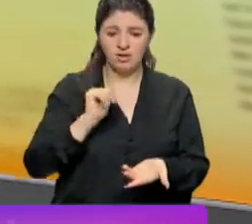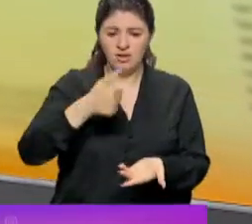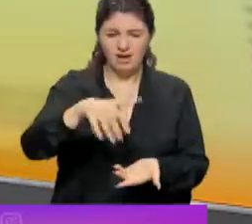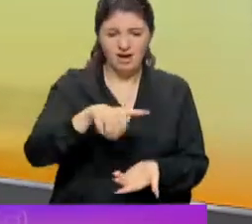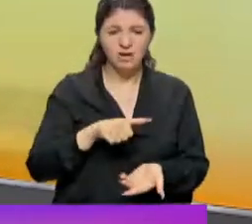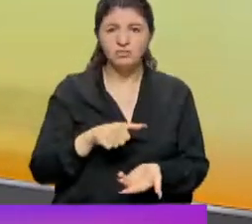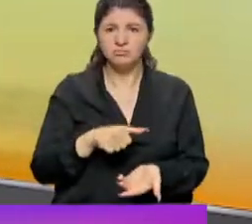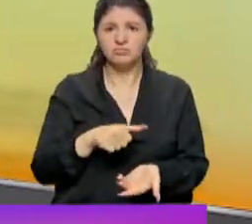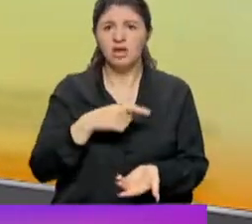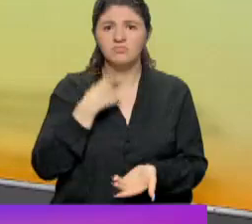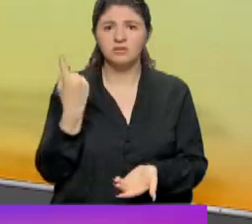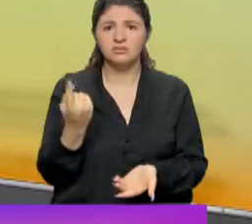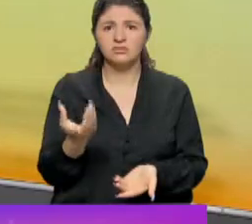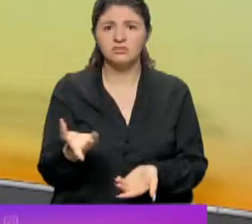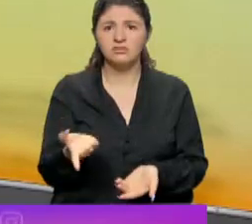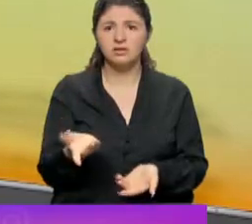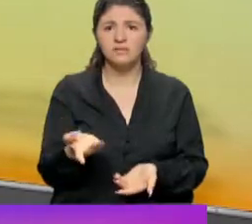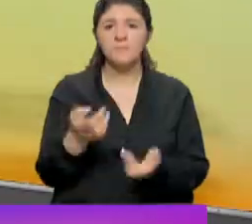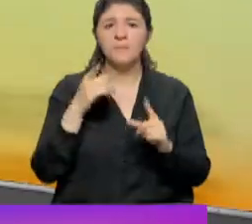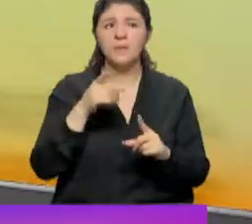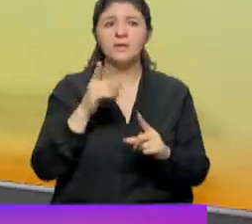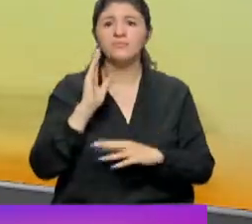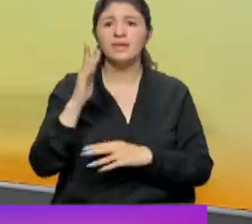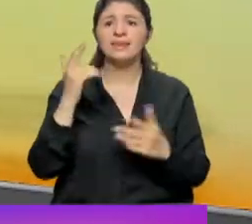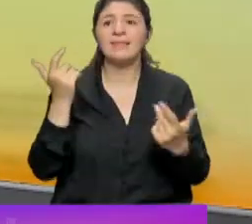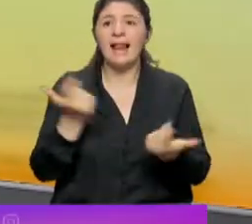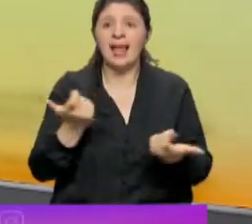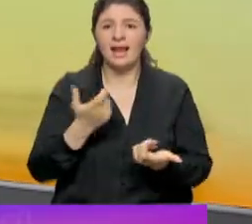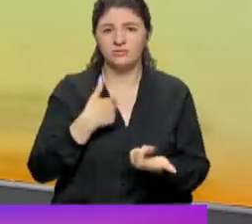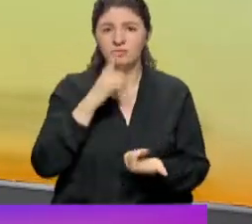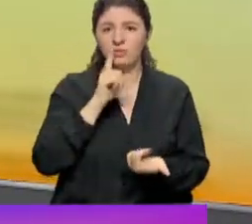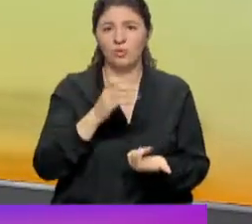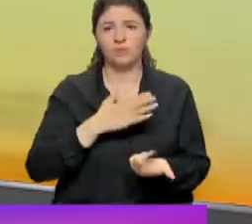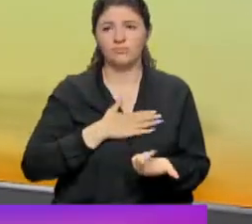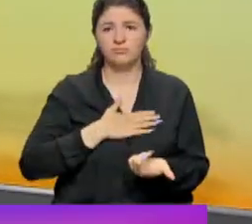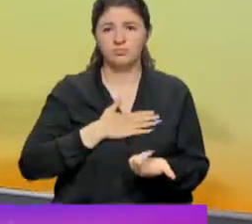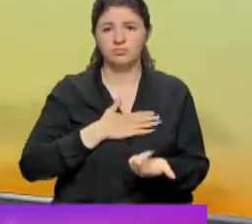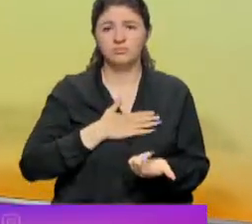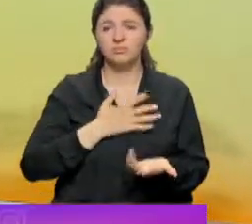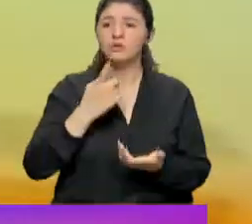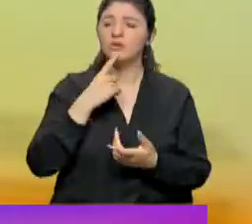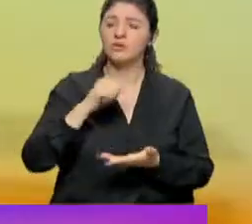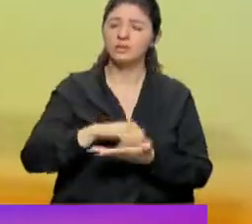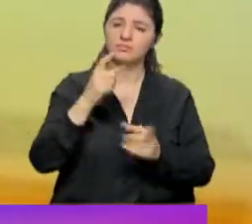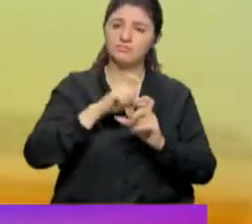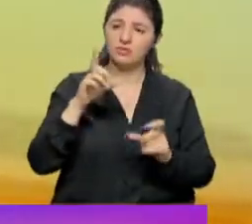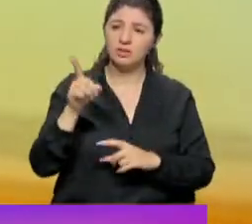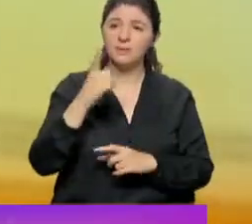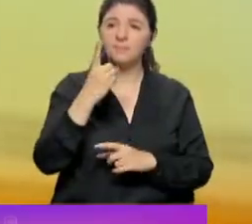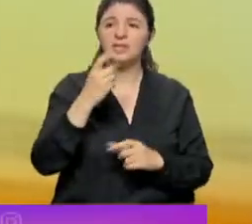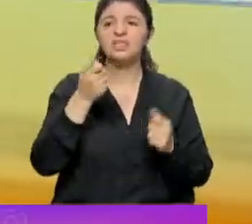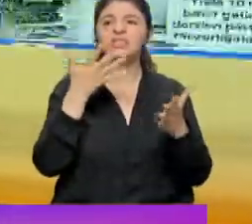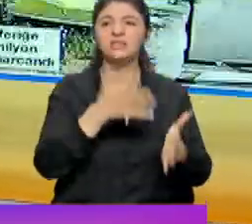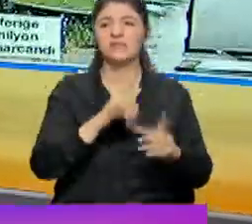bir sonraki defa alamıyorsunuz Ama bu gibi şap nereye diye soruyorum sözler bir Manşet